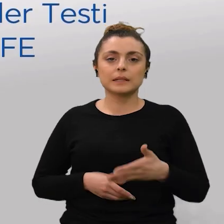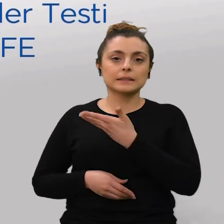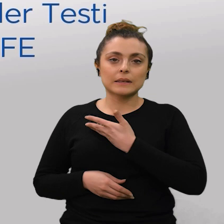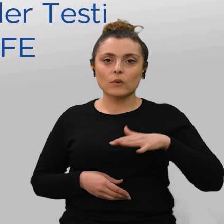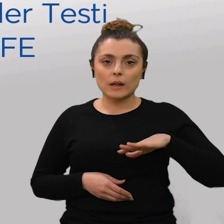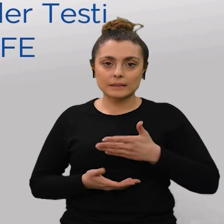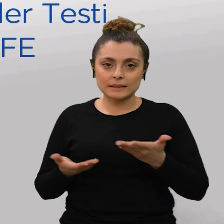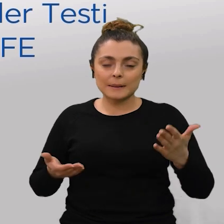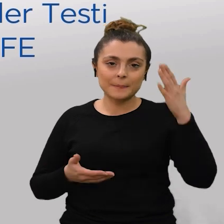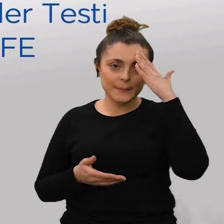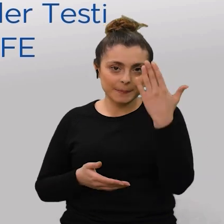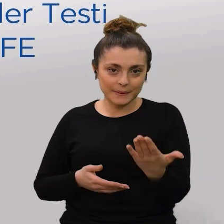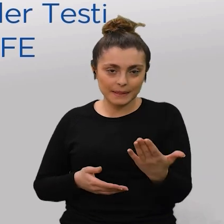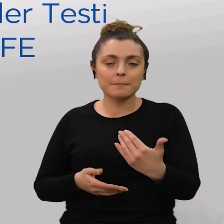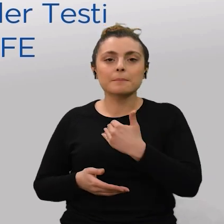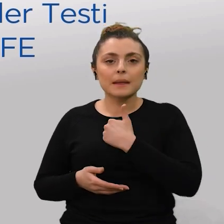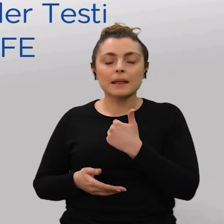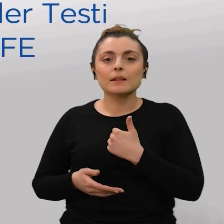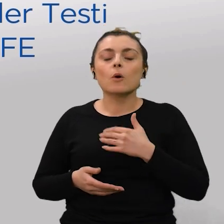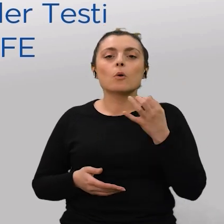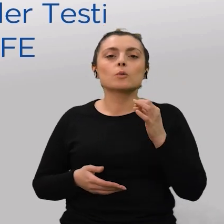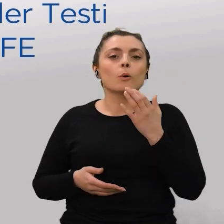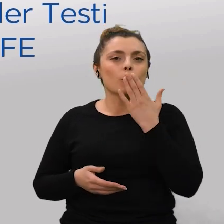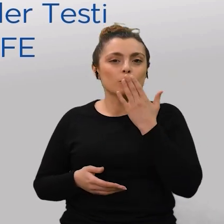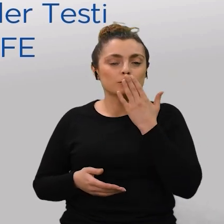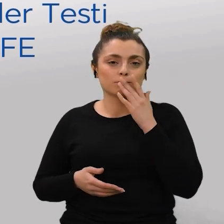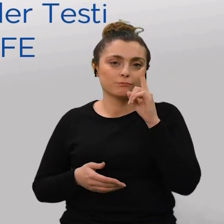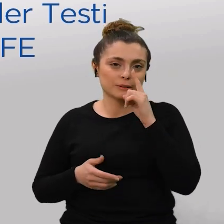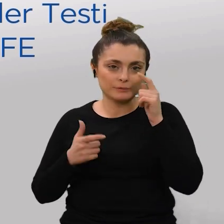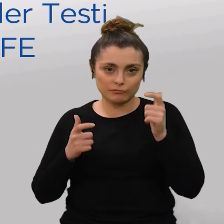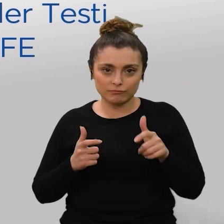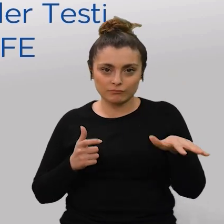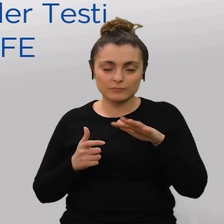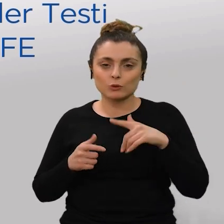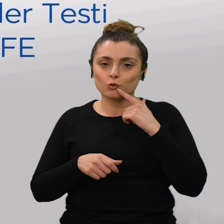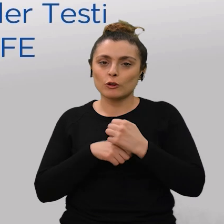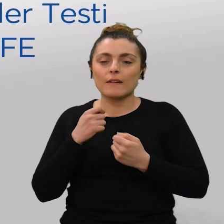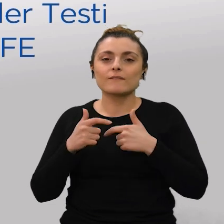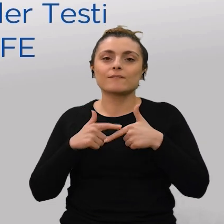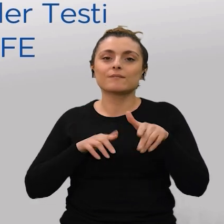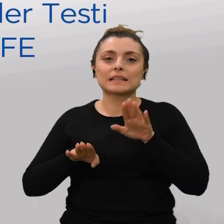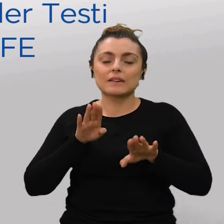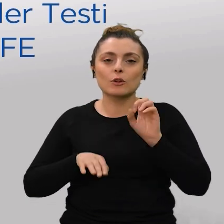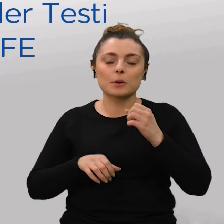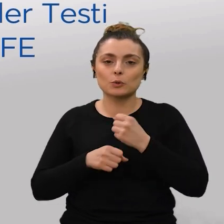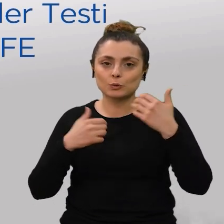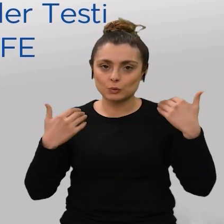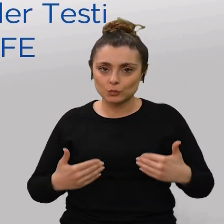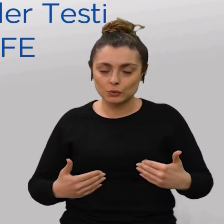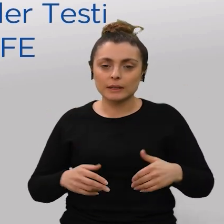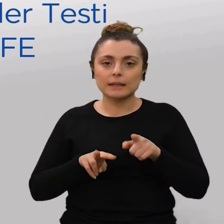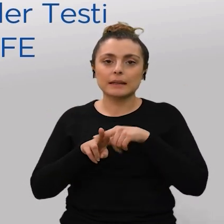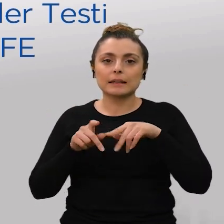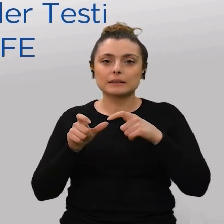sevgili öğrenciler Merhaba ben Ortaöğretim Genel Müdürlüğü'nde görevli felsefe öğretmeni gözükür